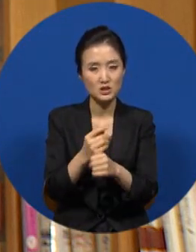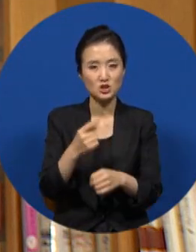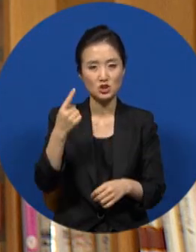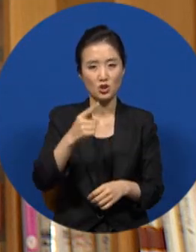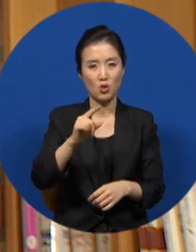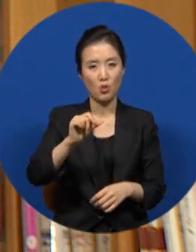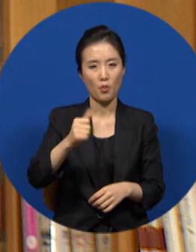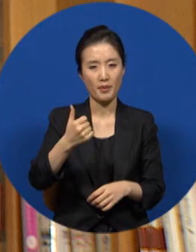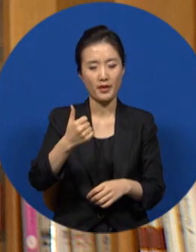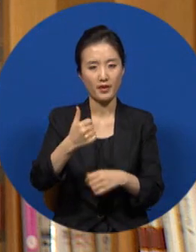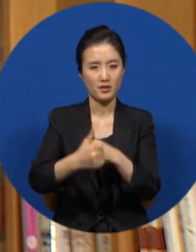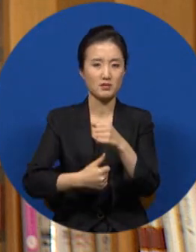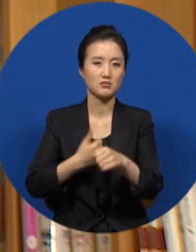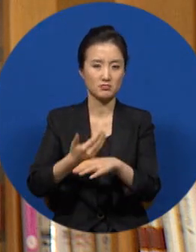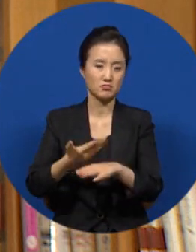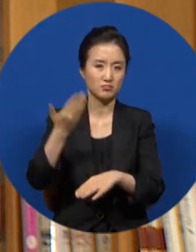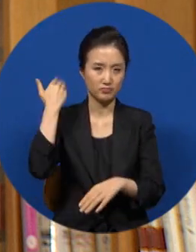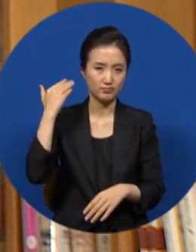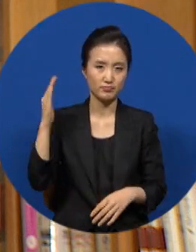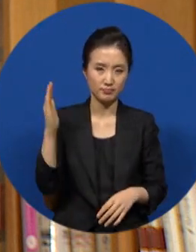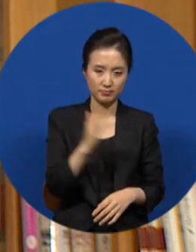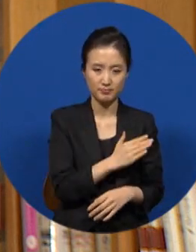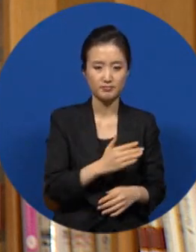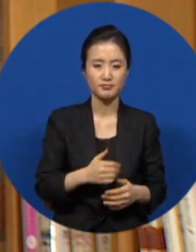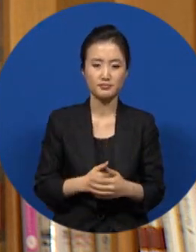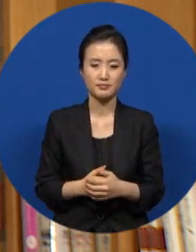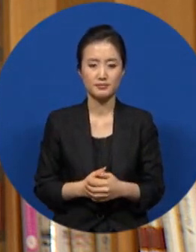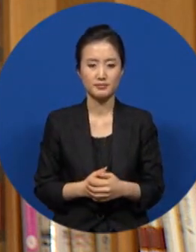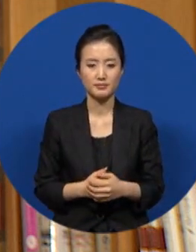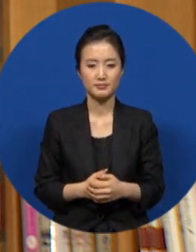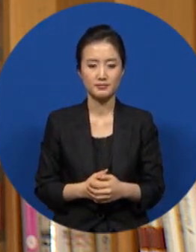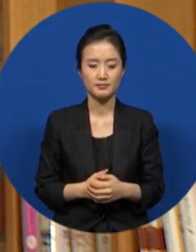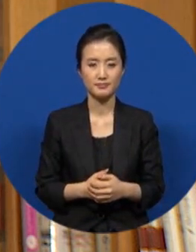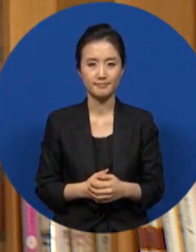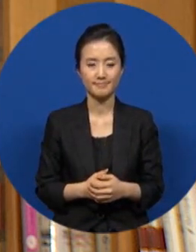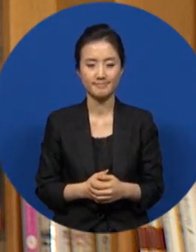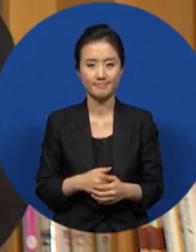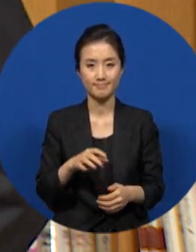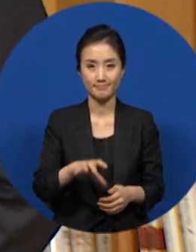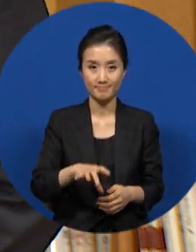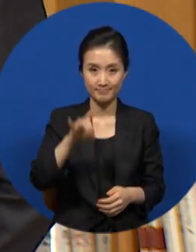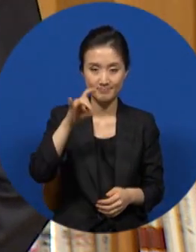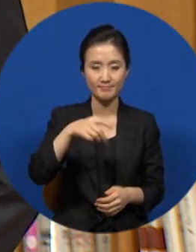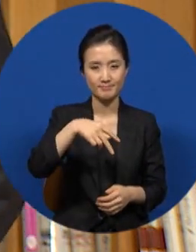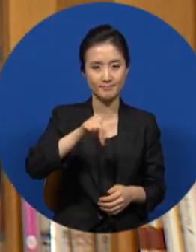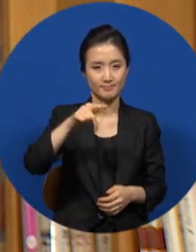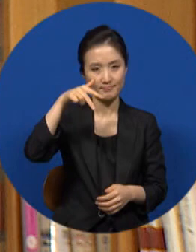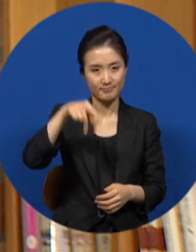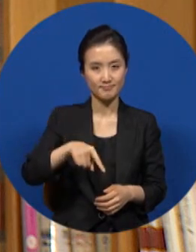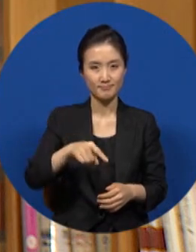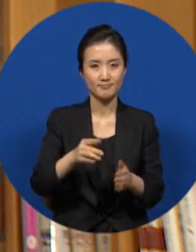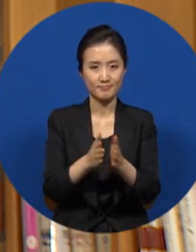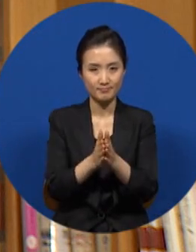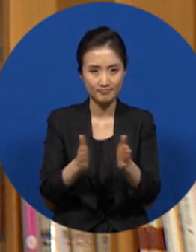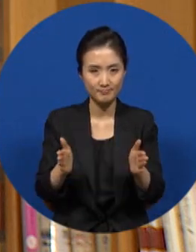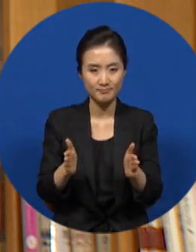동진 시대에 이제 곽박이라는 분이 쓴 옥조신흥징경에 처음 사주라는 얘기가 등장을 합니다. 그리고 이제 북송